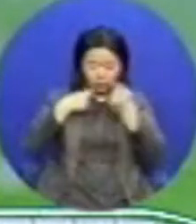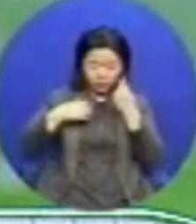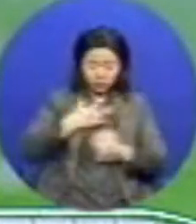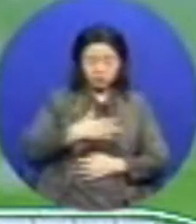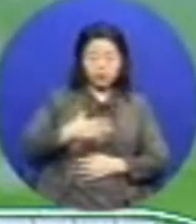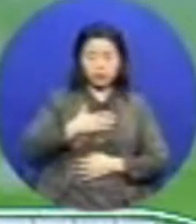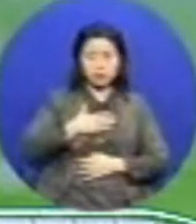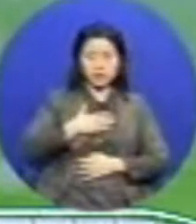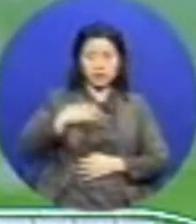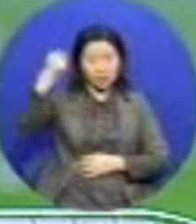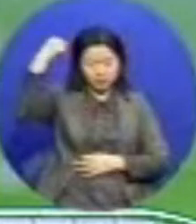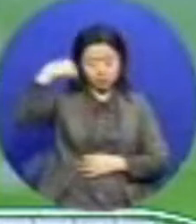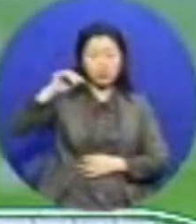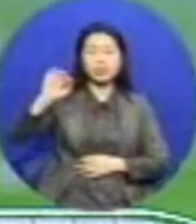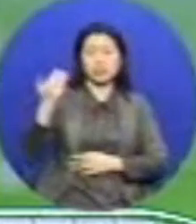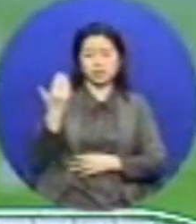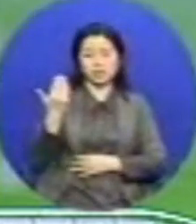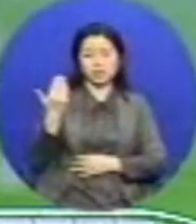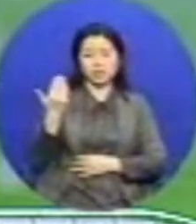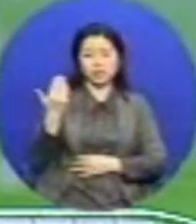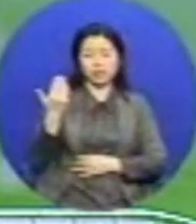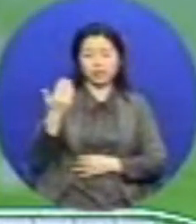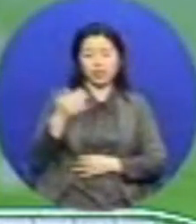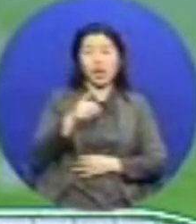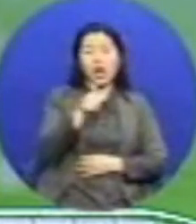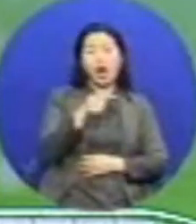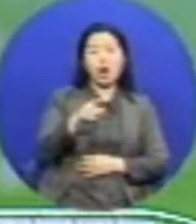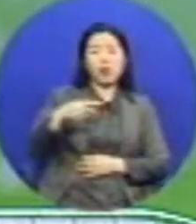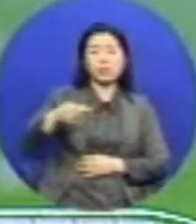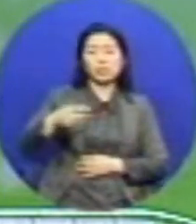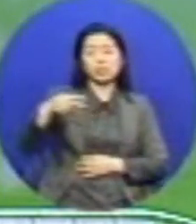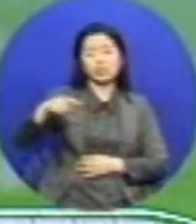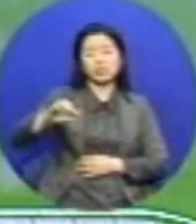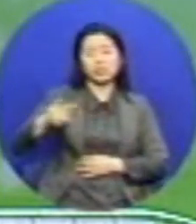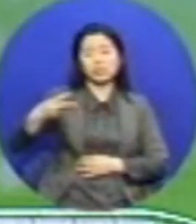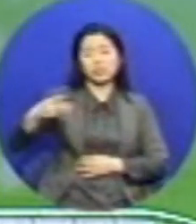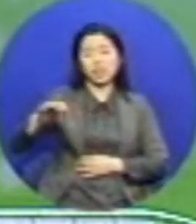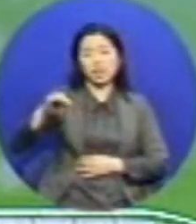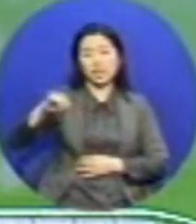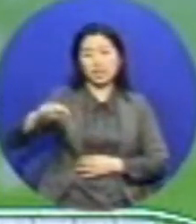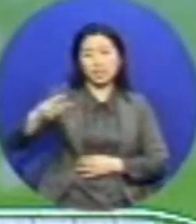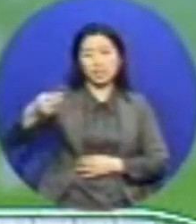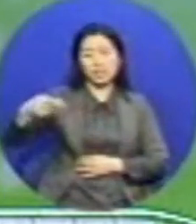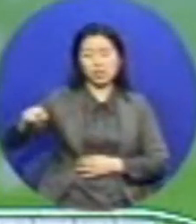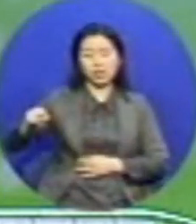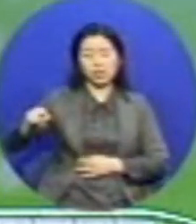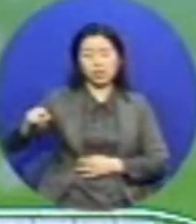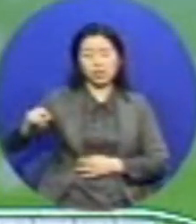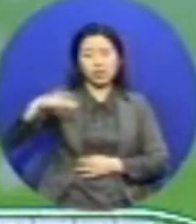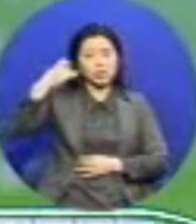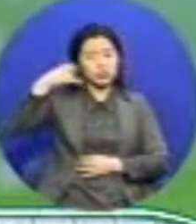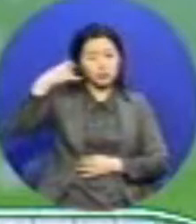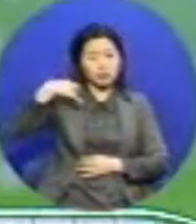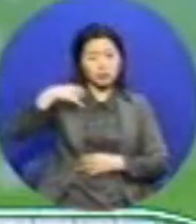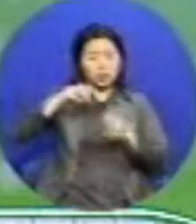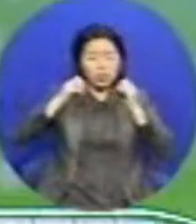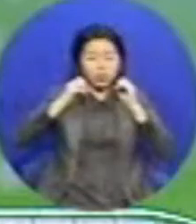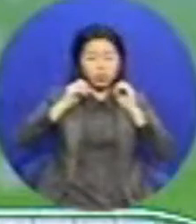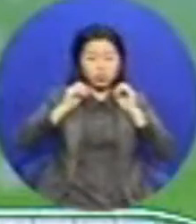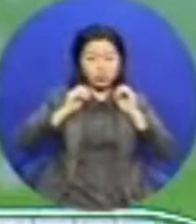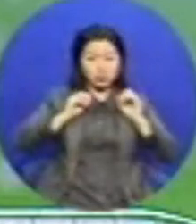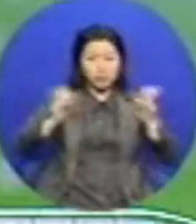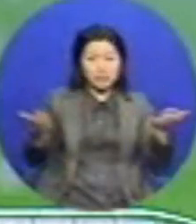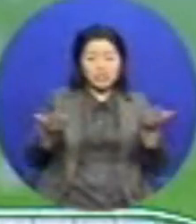말입니다 허슬 은 텔러 선교사님은 중국의 사용하는 동안에 제가 알기만 해도 아이를 3 있을